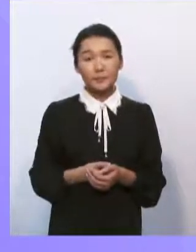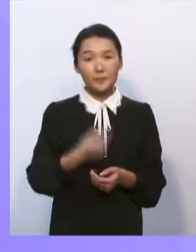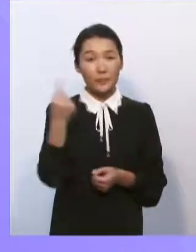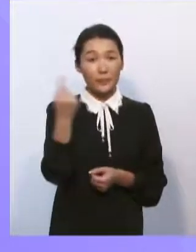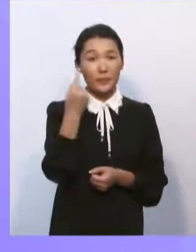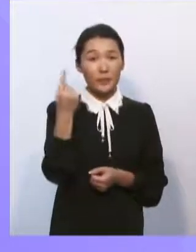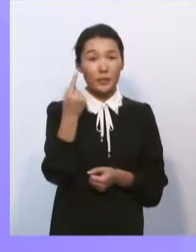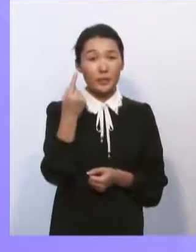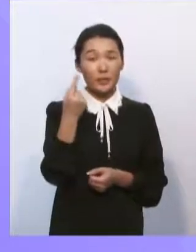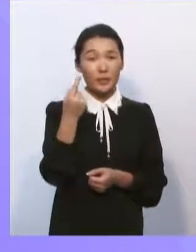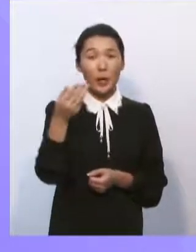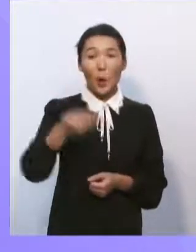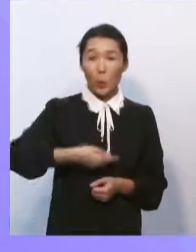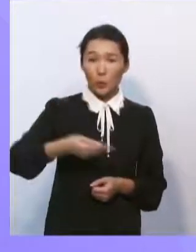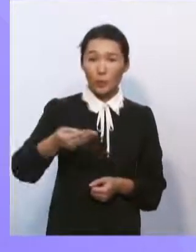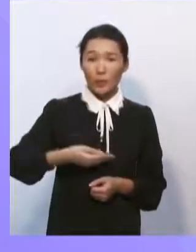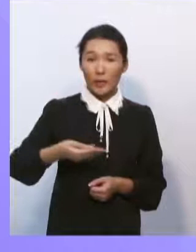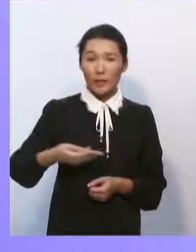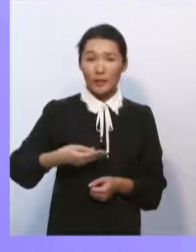Биринчи, унду элейт.